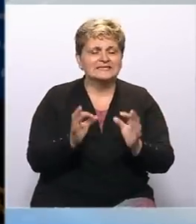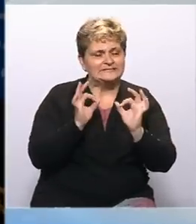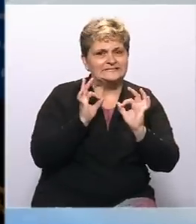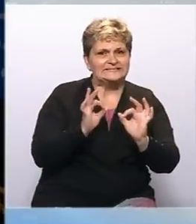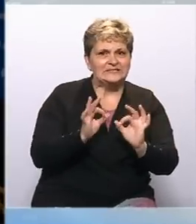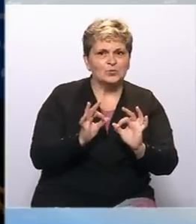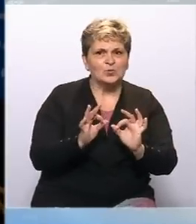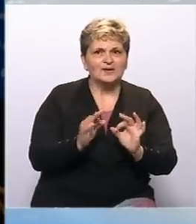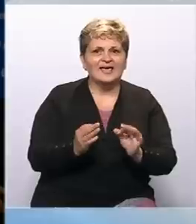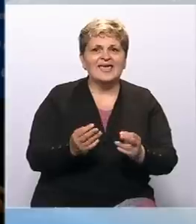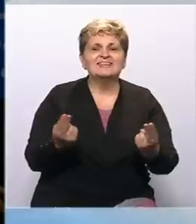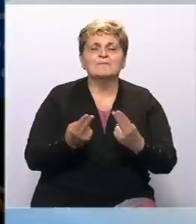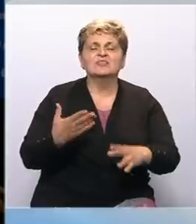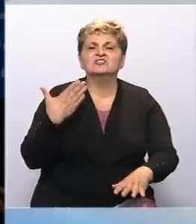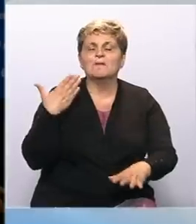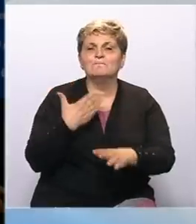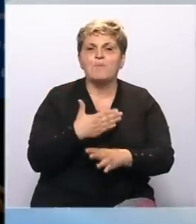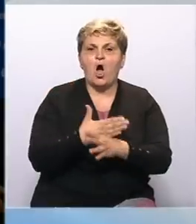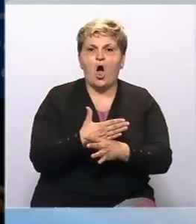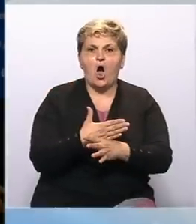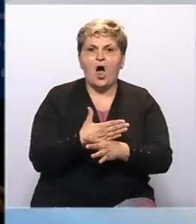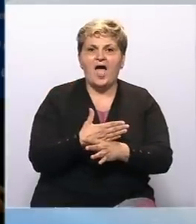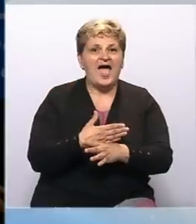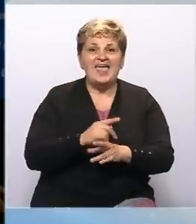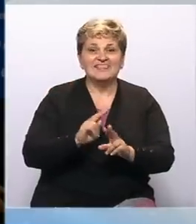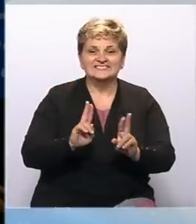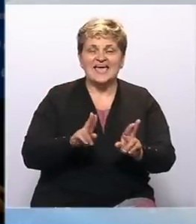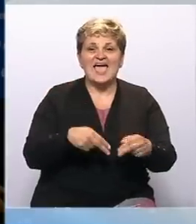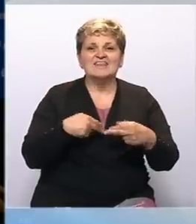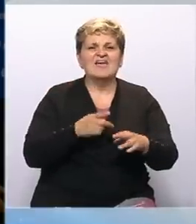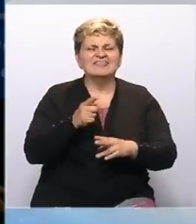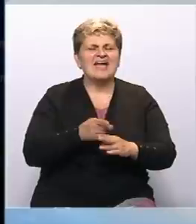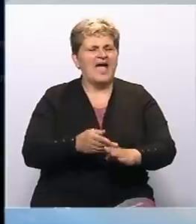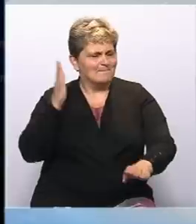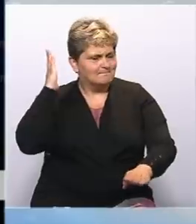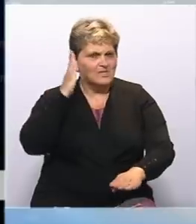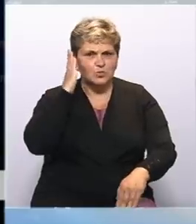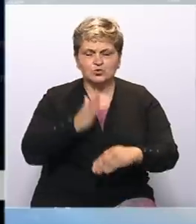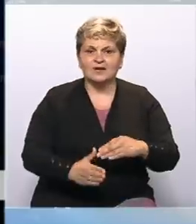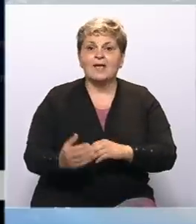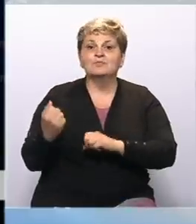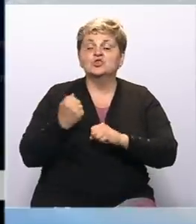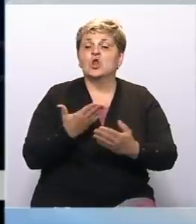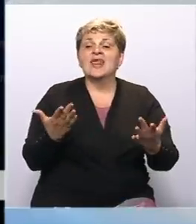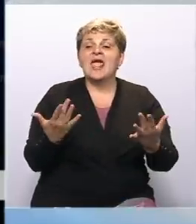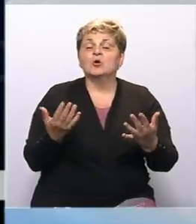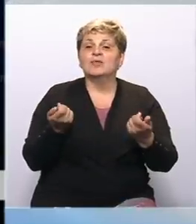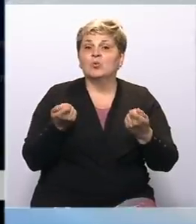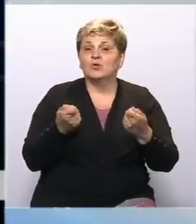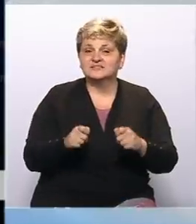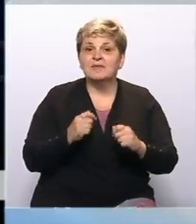bezbjednost, da potraže pomoć, da se ne vraćaju, da idu do kraja. Donijeli smo nekoliko zaključaka